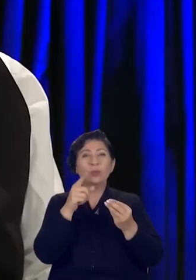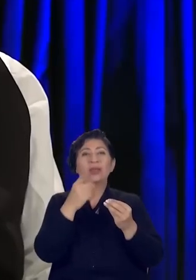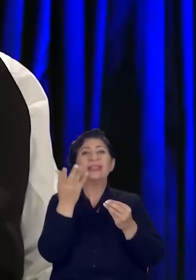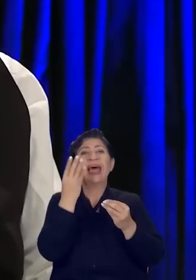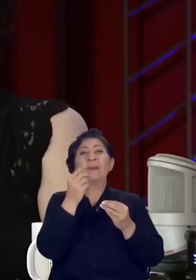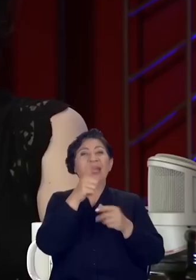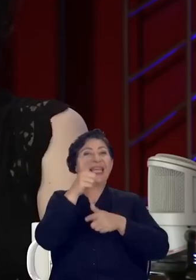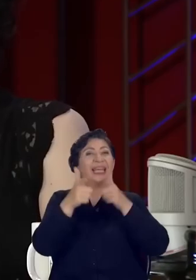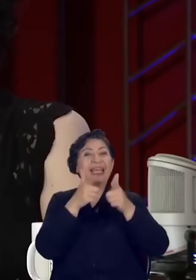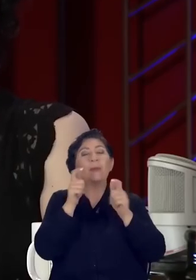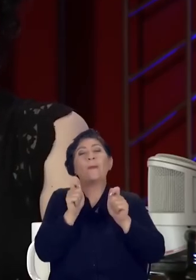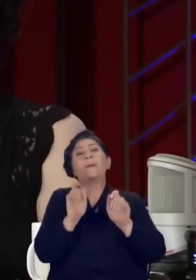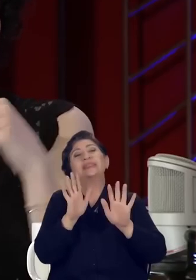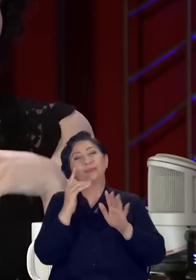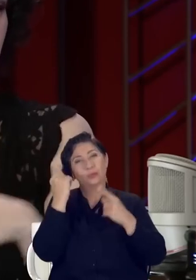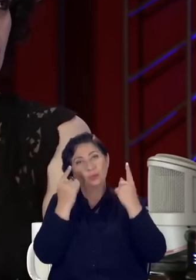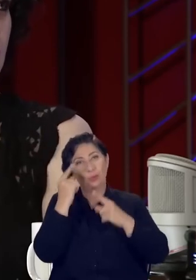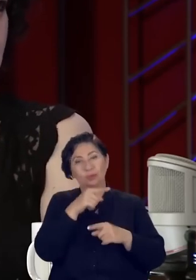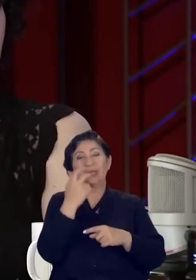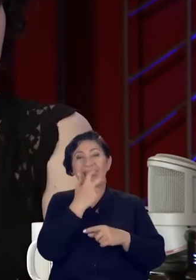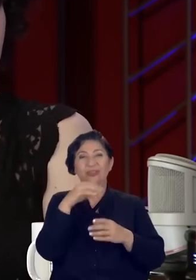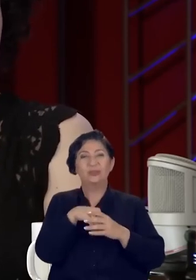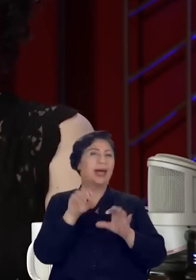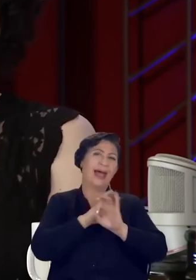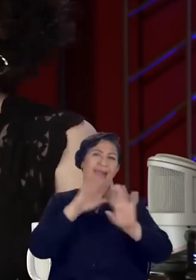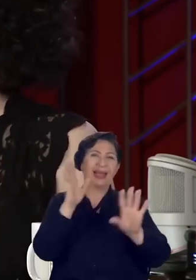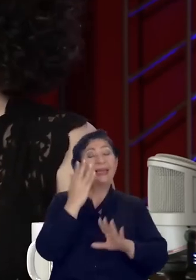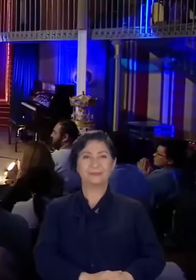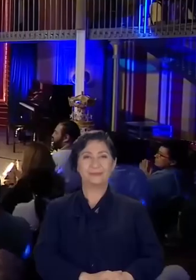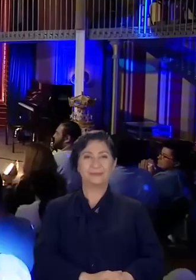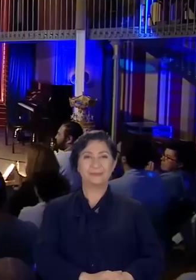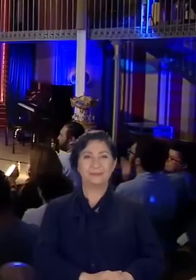bundan daha iyi bir klip yapamazdık diye düşünüyorum bu şarkı için. Harikulade, o zaman